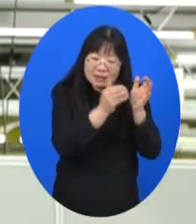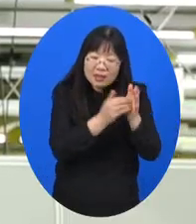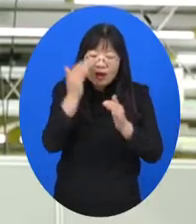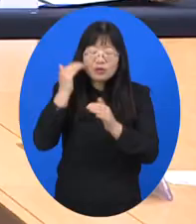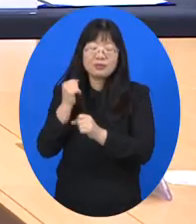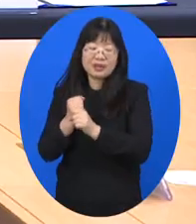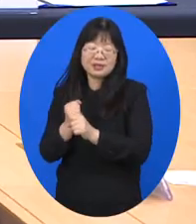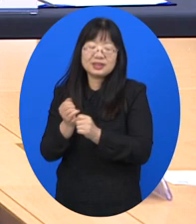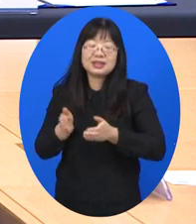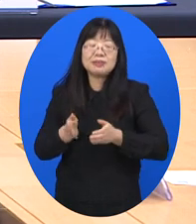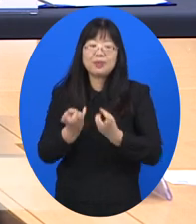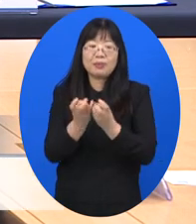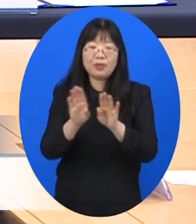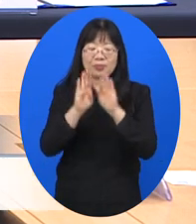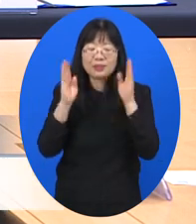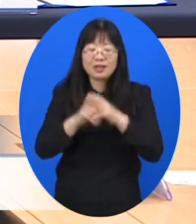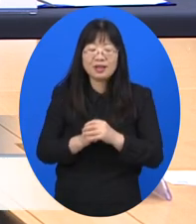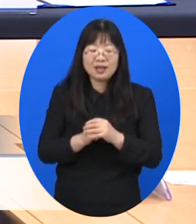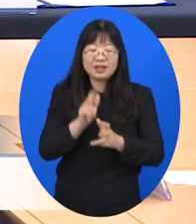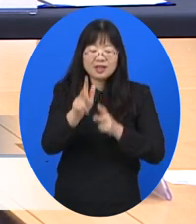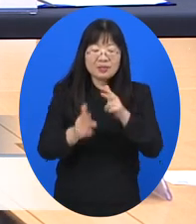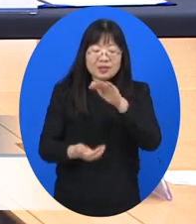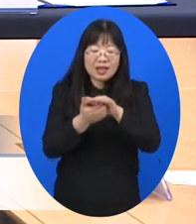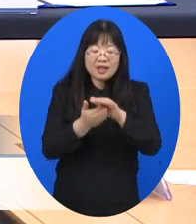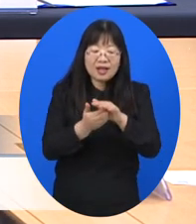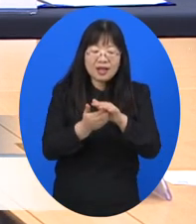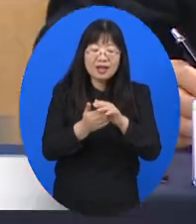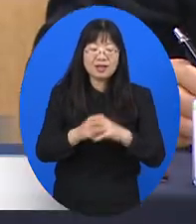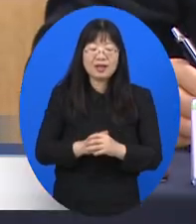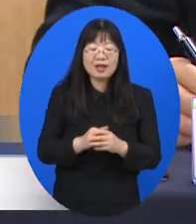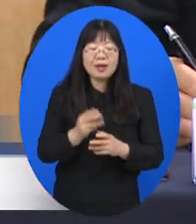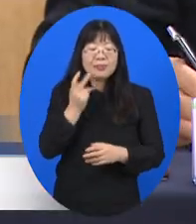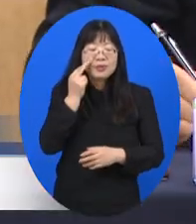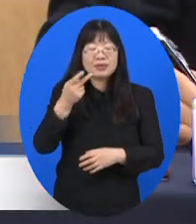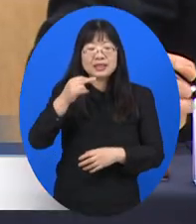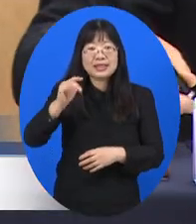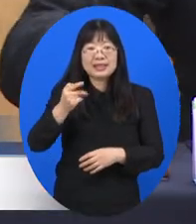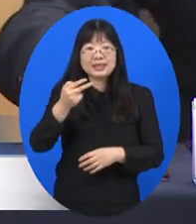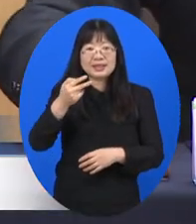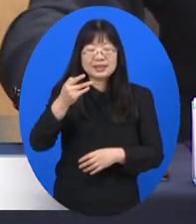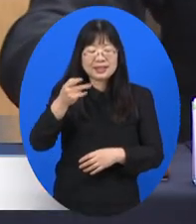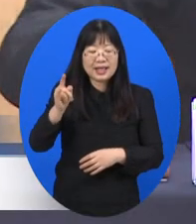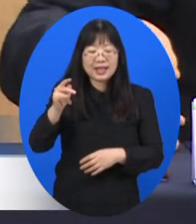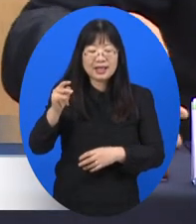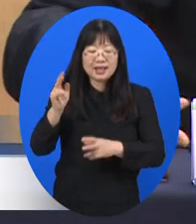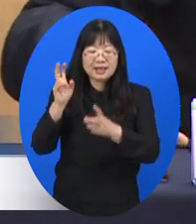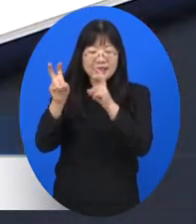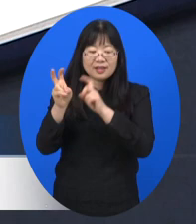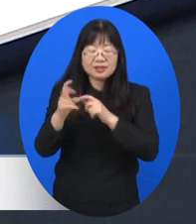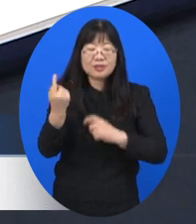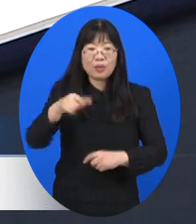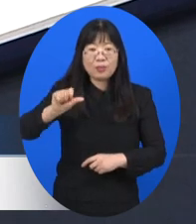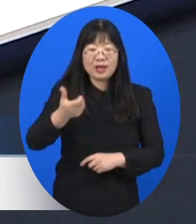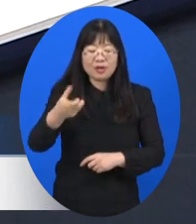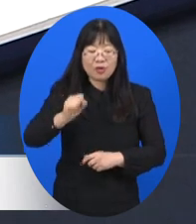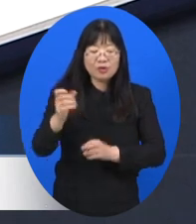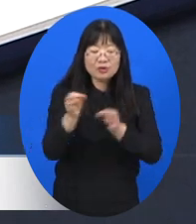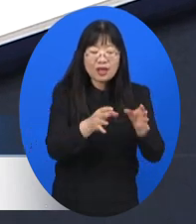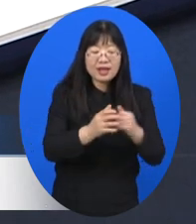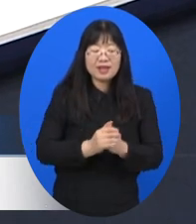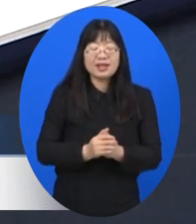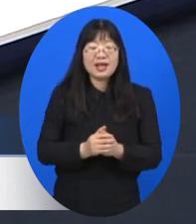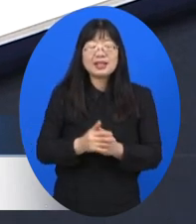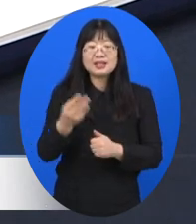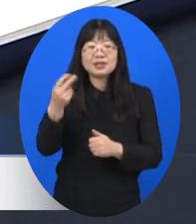열렸습니다. 세계 최대 산업용 가스 생산업체인 미국 린데사가 1,500억 원을 투자해 오는